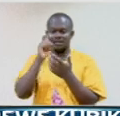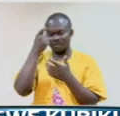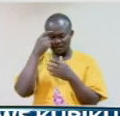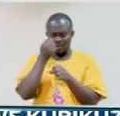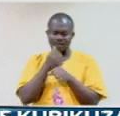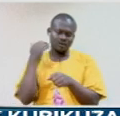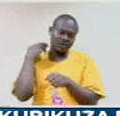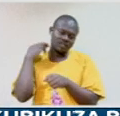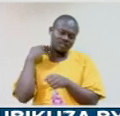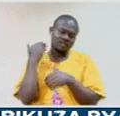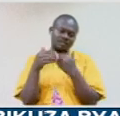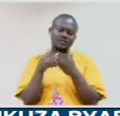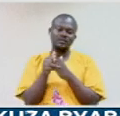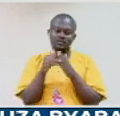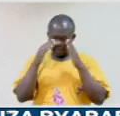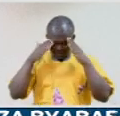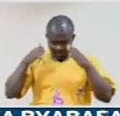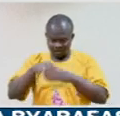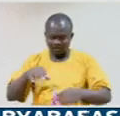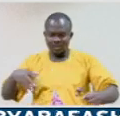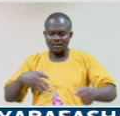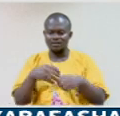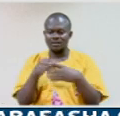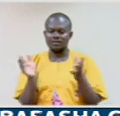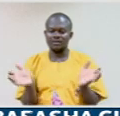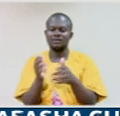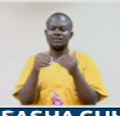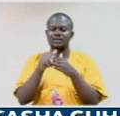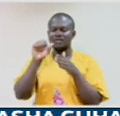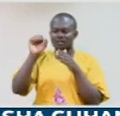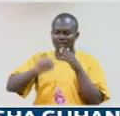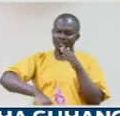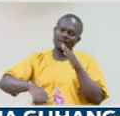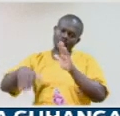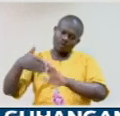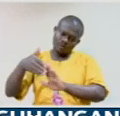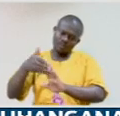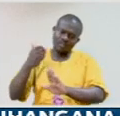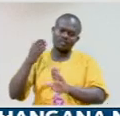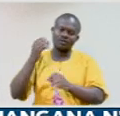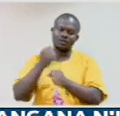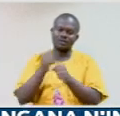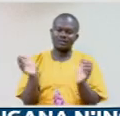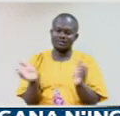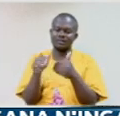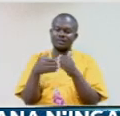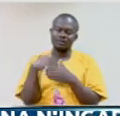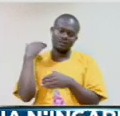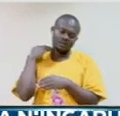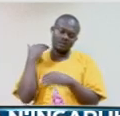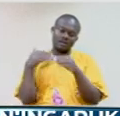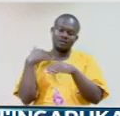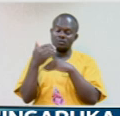yakoraga genocide ishyira imbaraga mu gukangurira amajyepfo kwihutisha gukora ubukangurambaga bwihuse bwa genocide